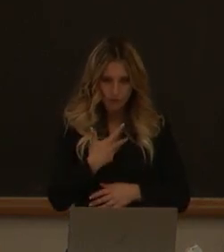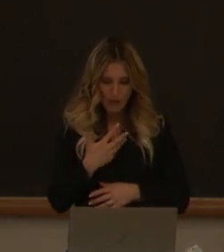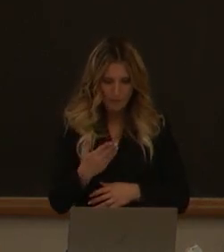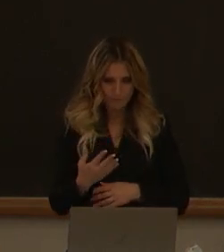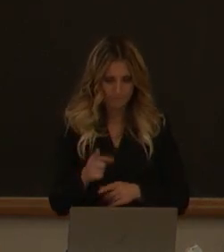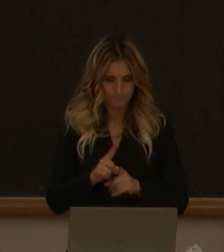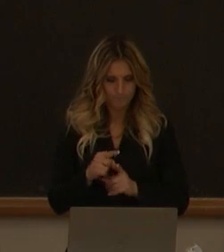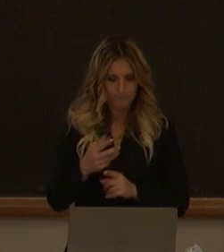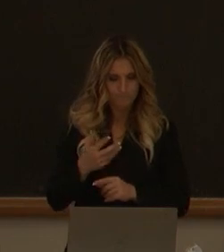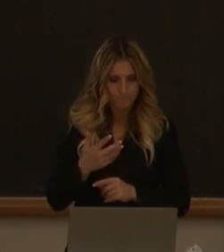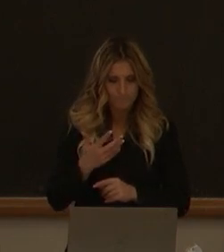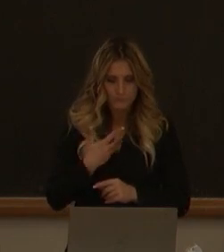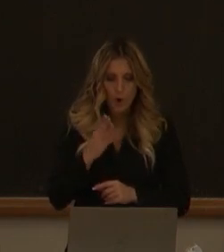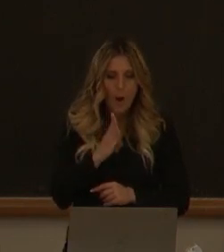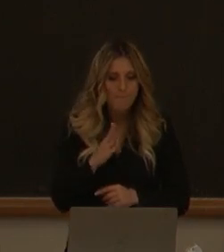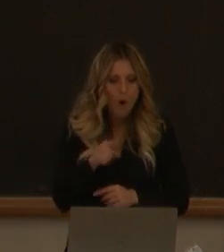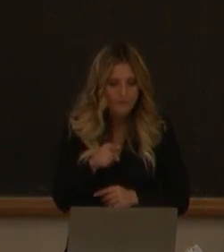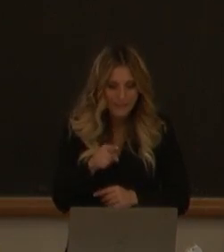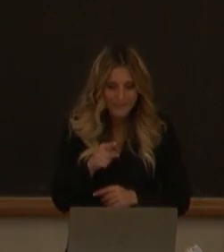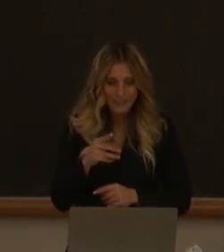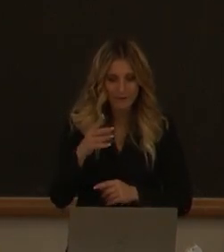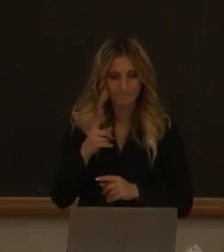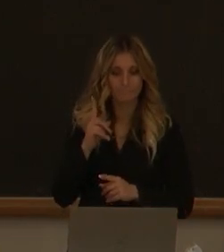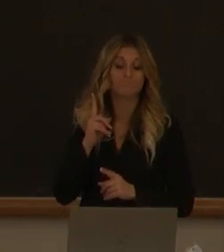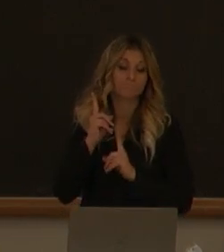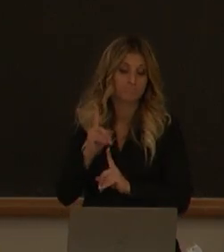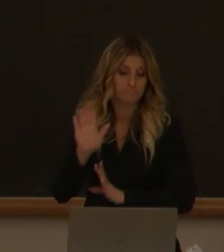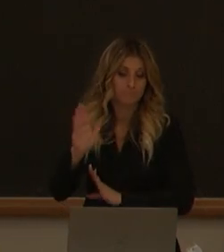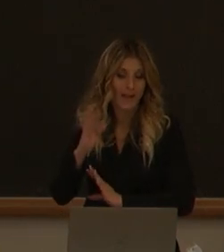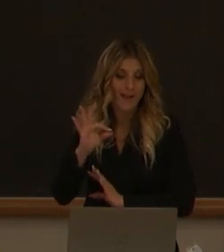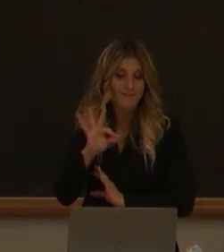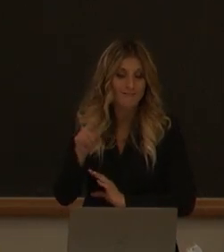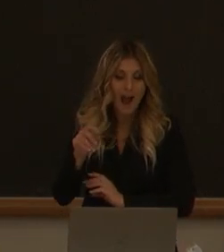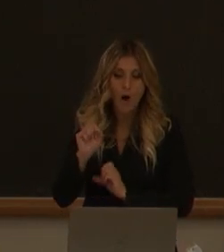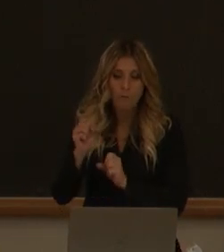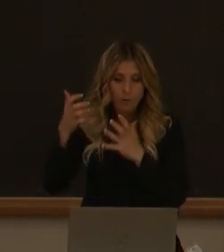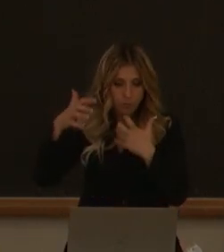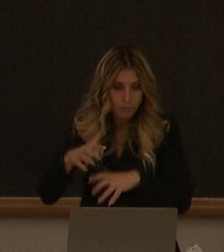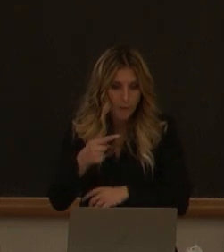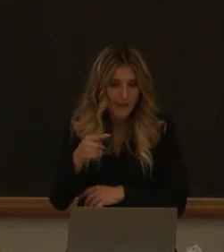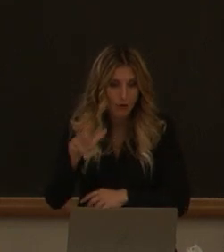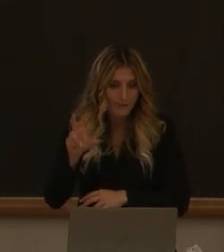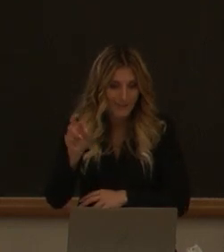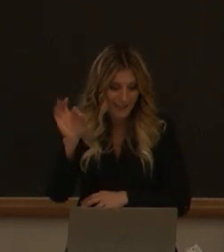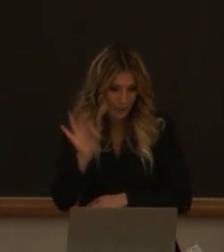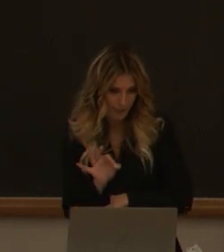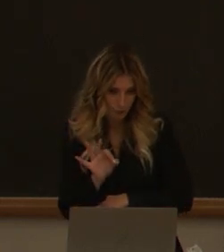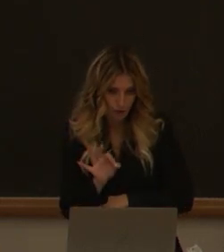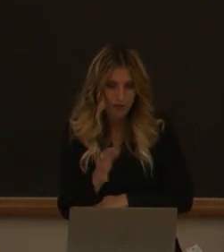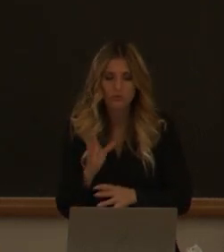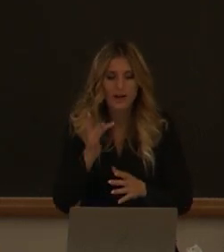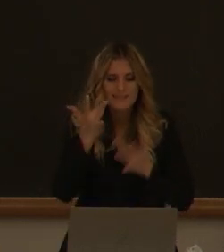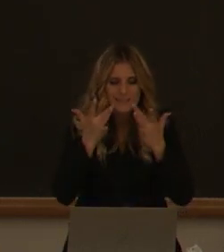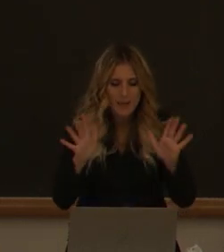per esempio della produzione bovina secondo la FAO potrebbe essere ridotto del 30%